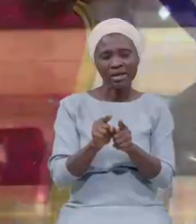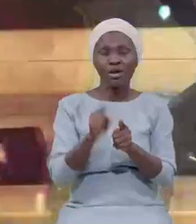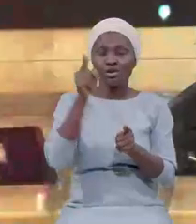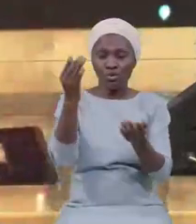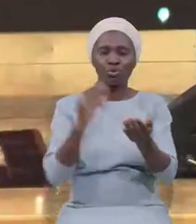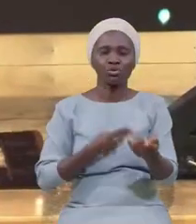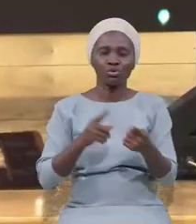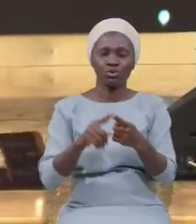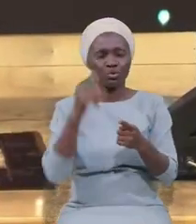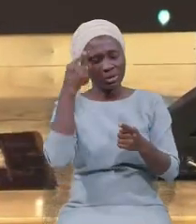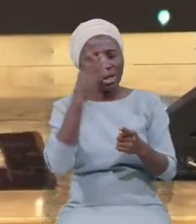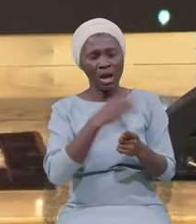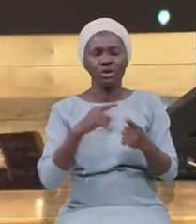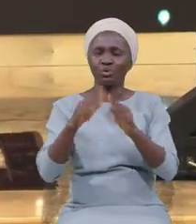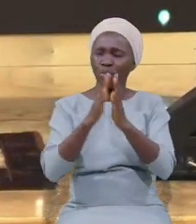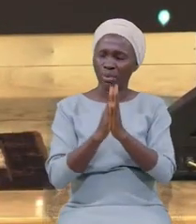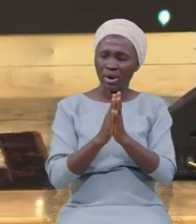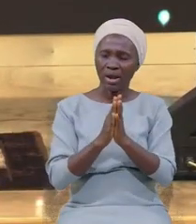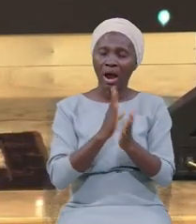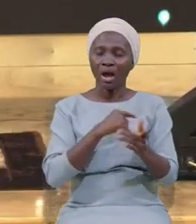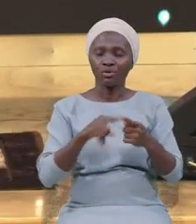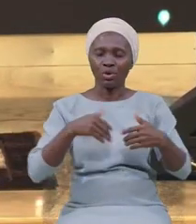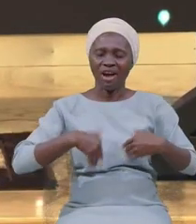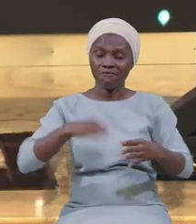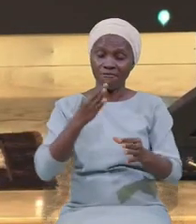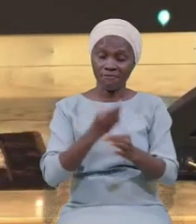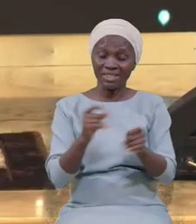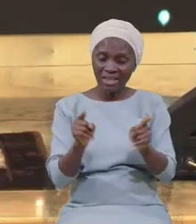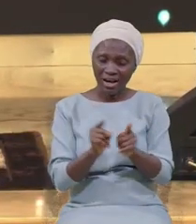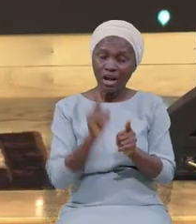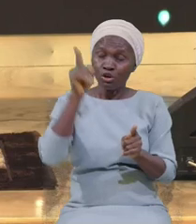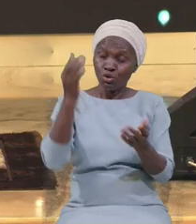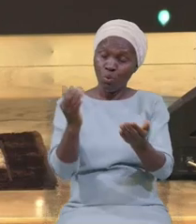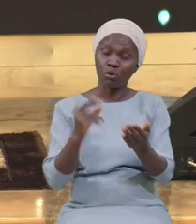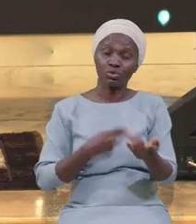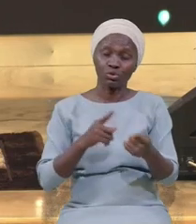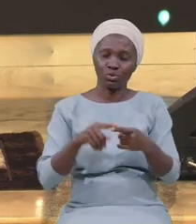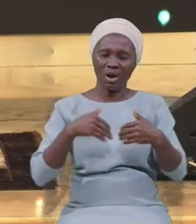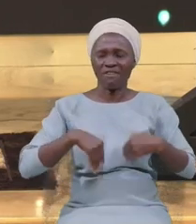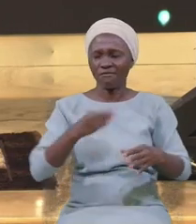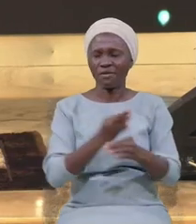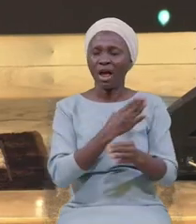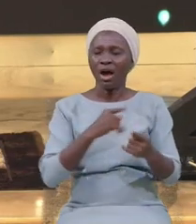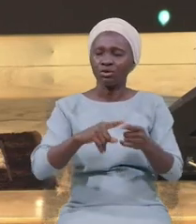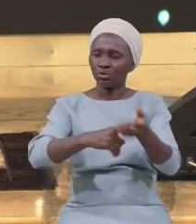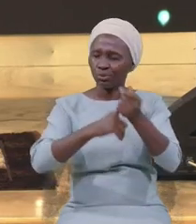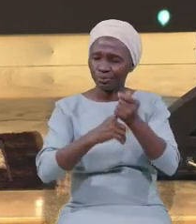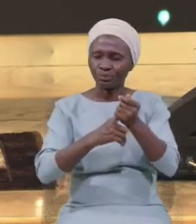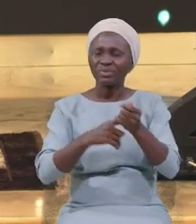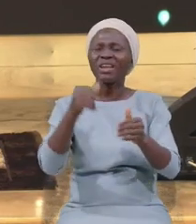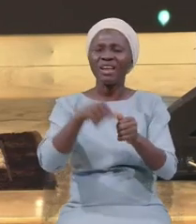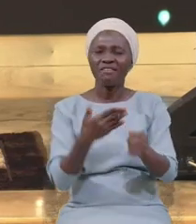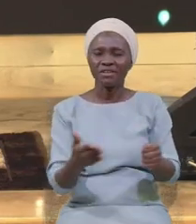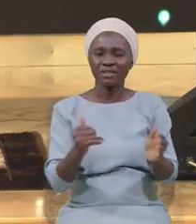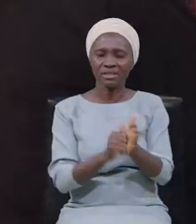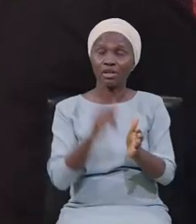nous prions, qu'on ait la foi comme toi et que nous possédions et que nous nous agrippons de tout ce